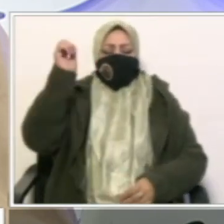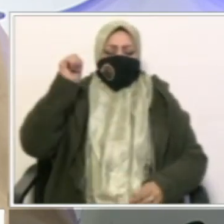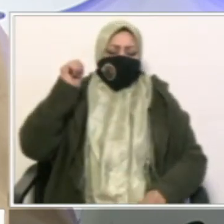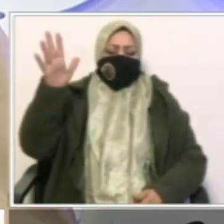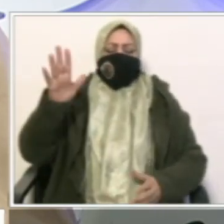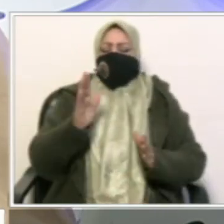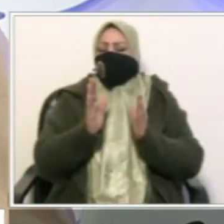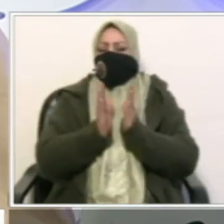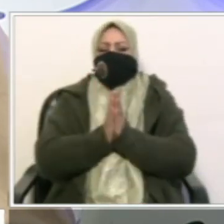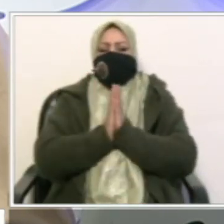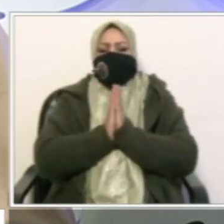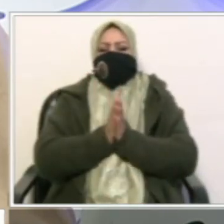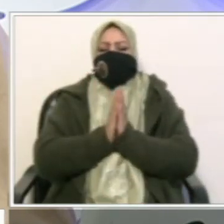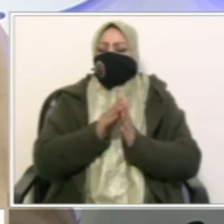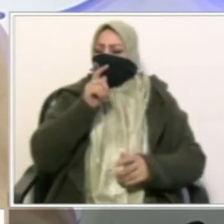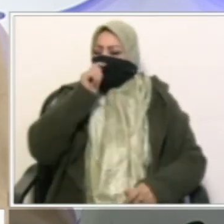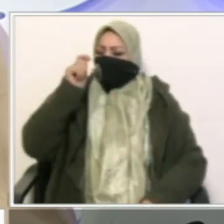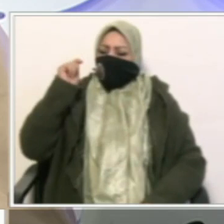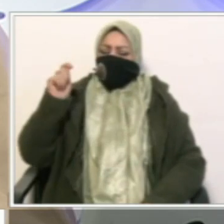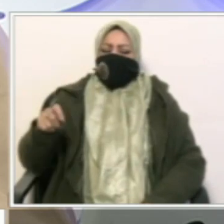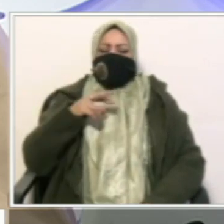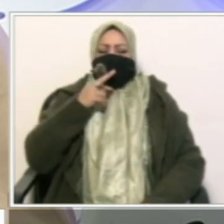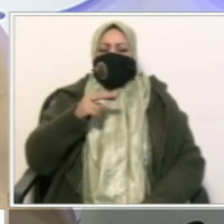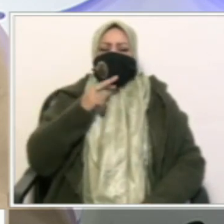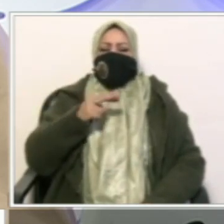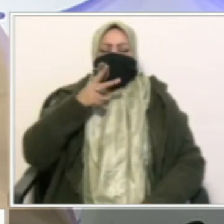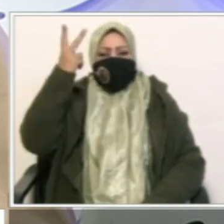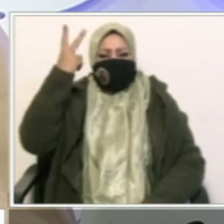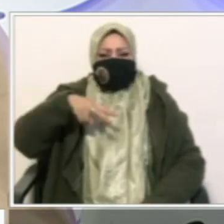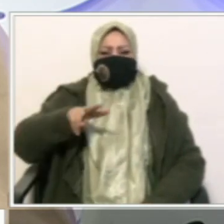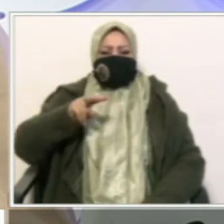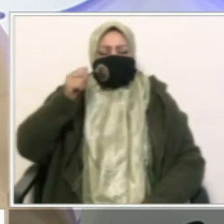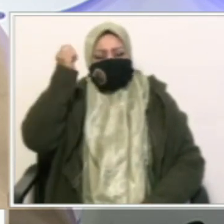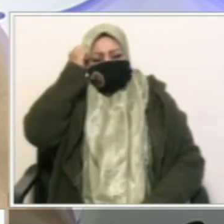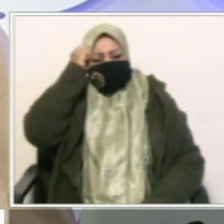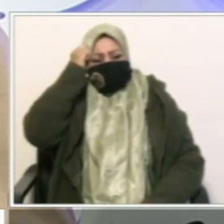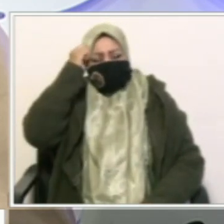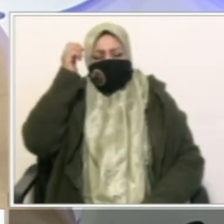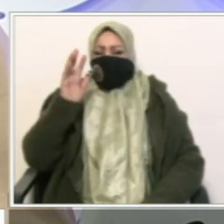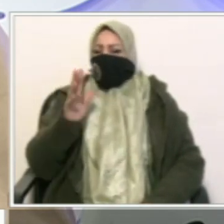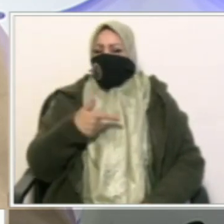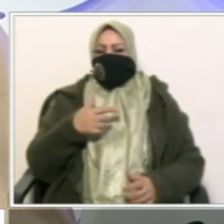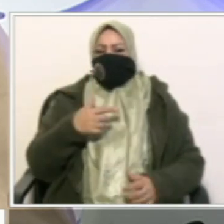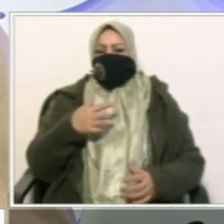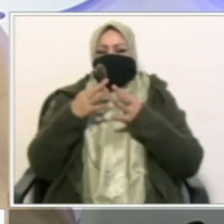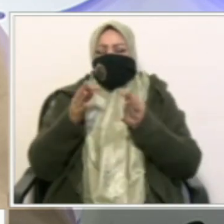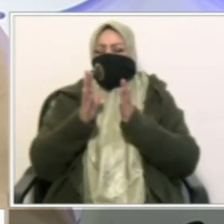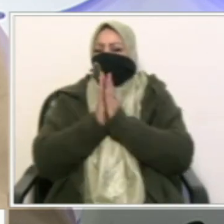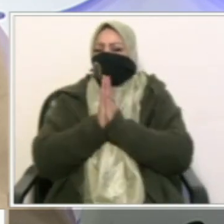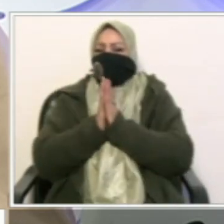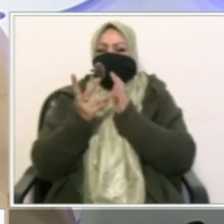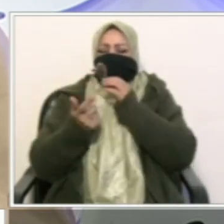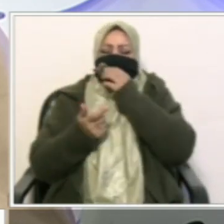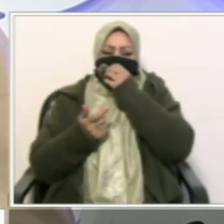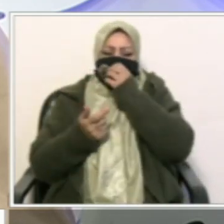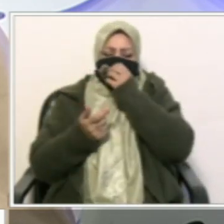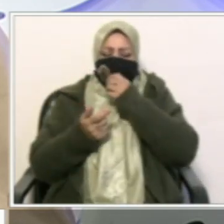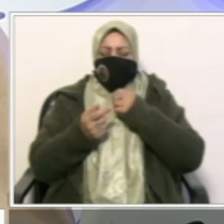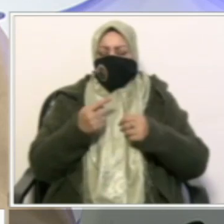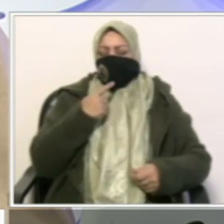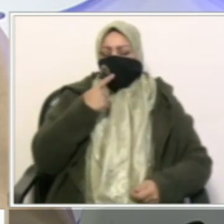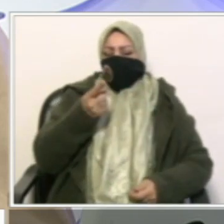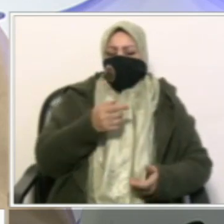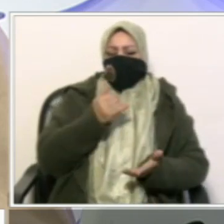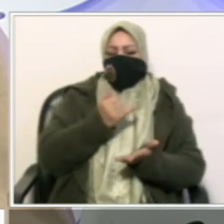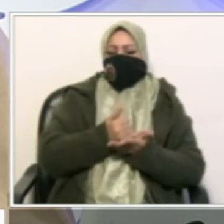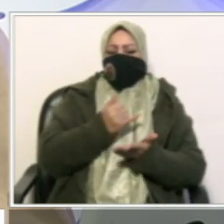يعني يكفر الإنسان عن خطئه. على كل حال ينبغي على المؤمن أن يتحلى بأخلاق النبي صلى